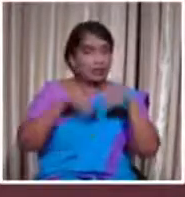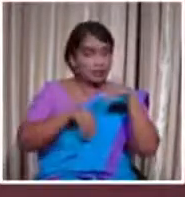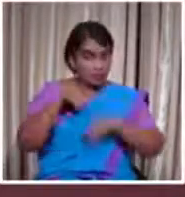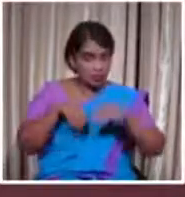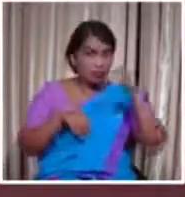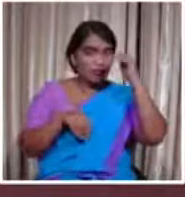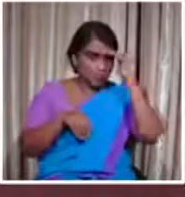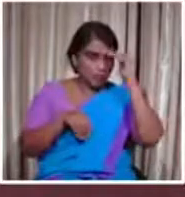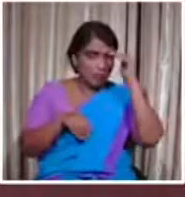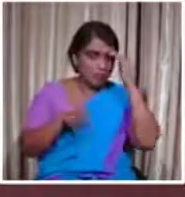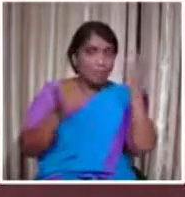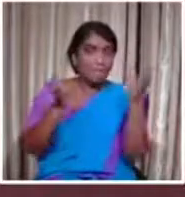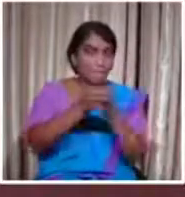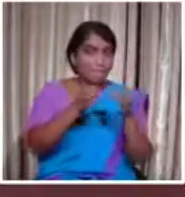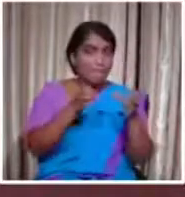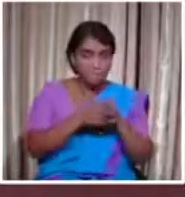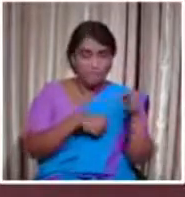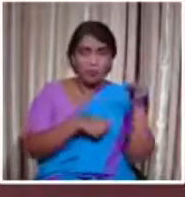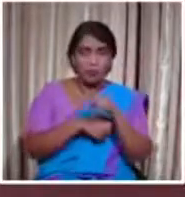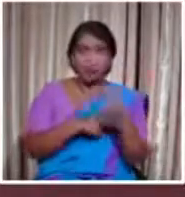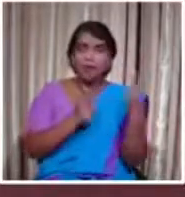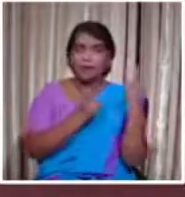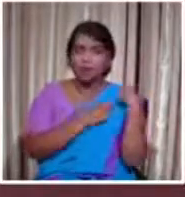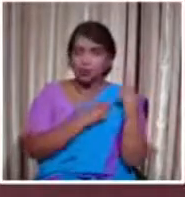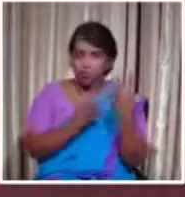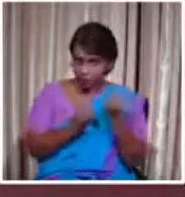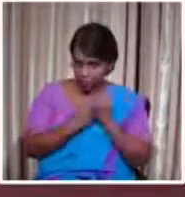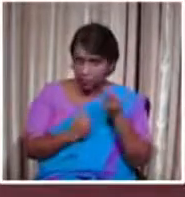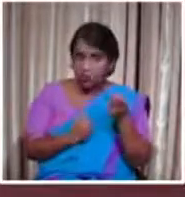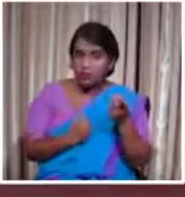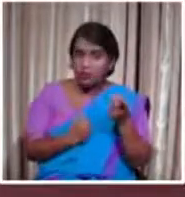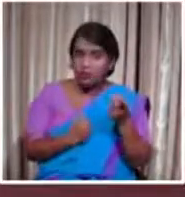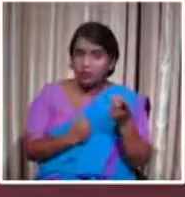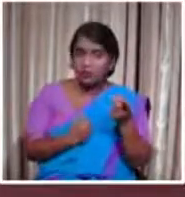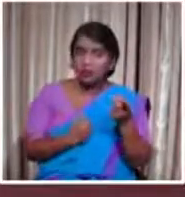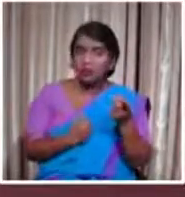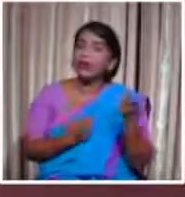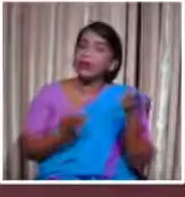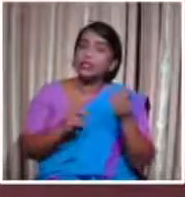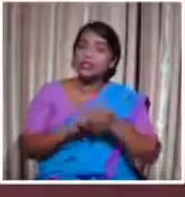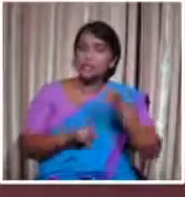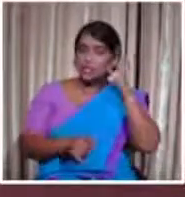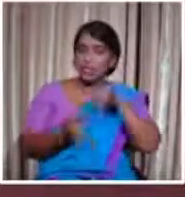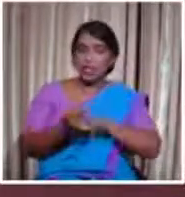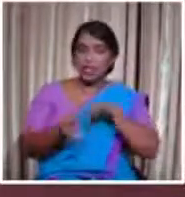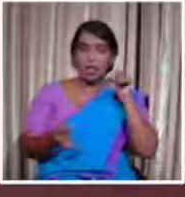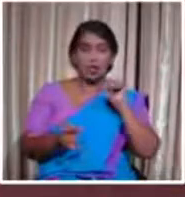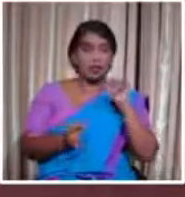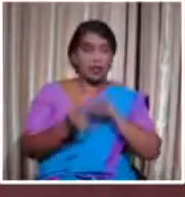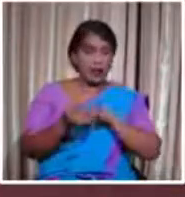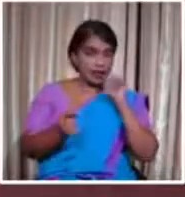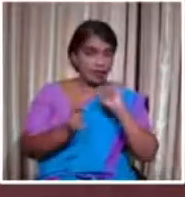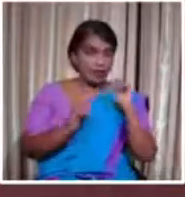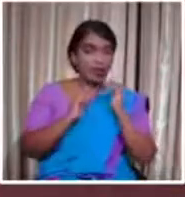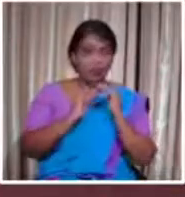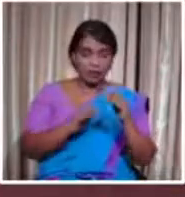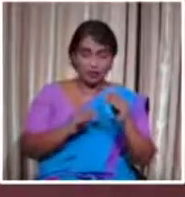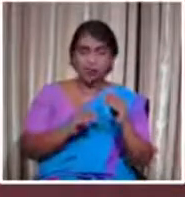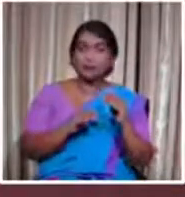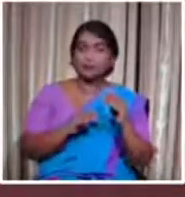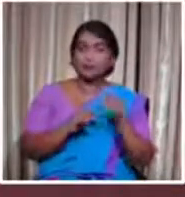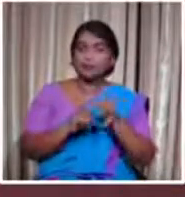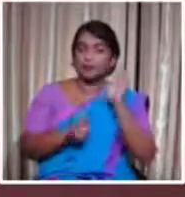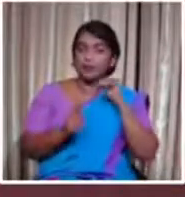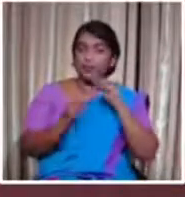නායකයෝ පක්ෂවල අය මේක වගේ කීම බාර ගන්නවද ජනාධිපති ලේකම් කාර්යාලේ